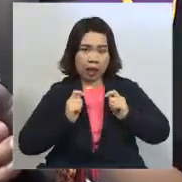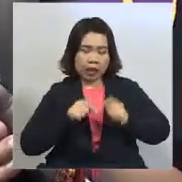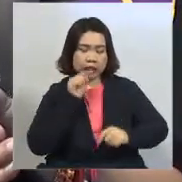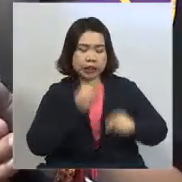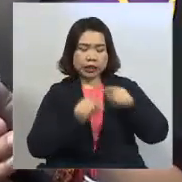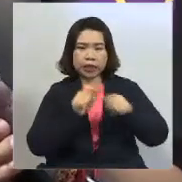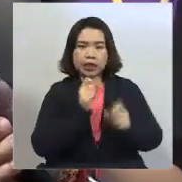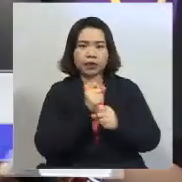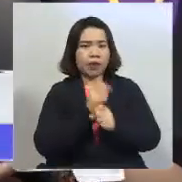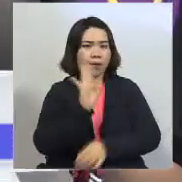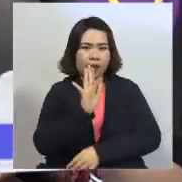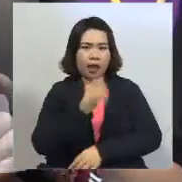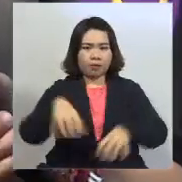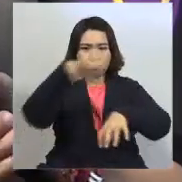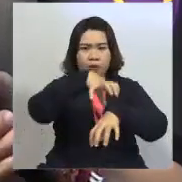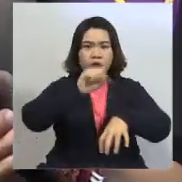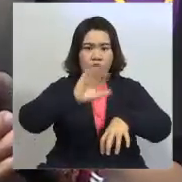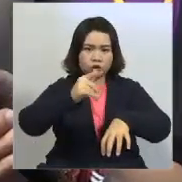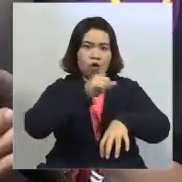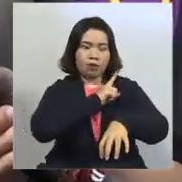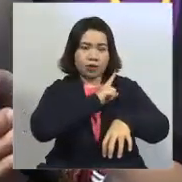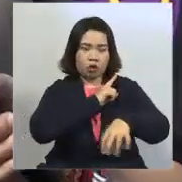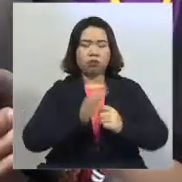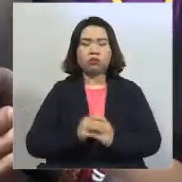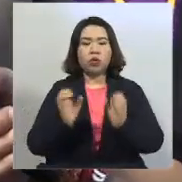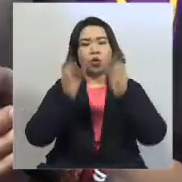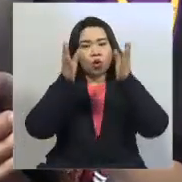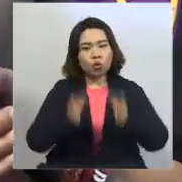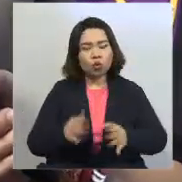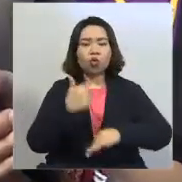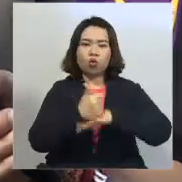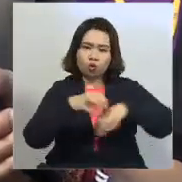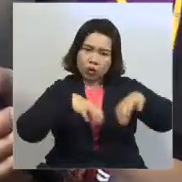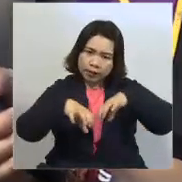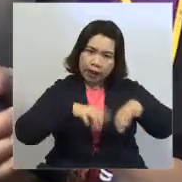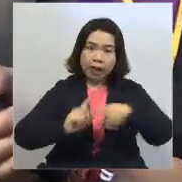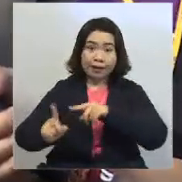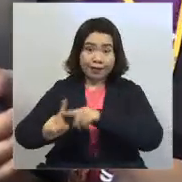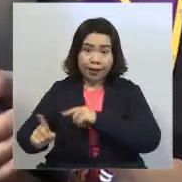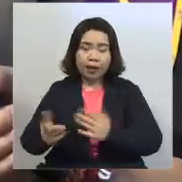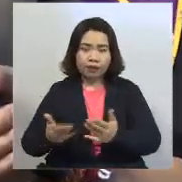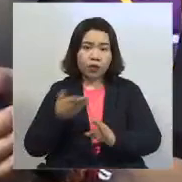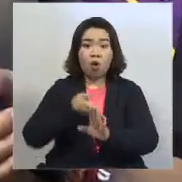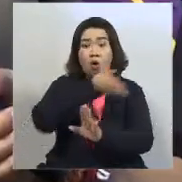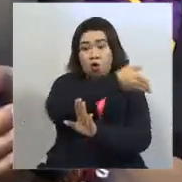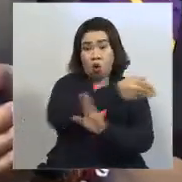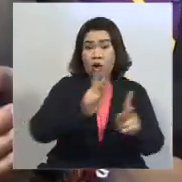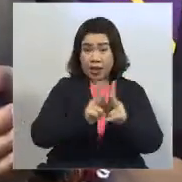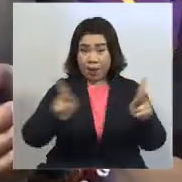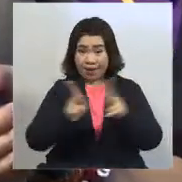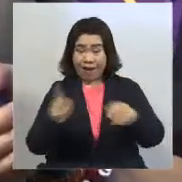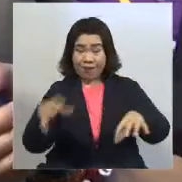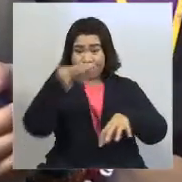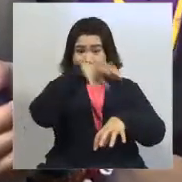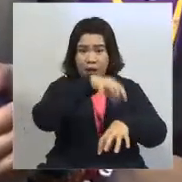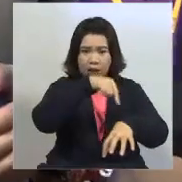การบุคลากรครูผู้จัดการผู้อำนวยการก่อนที่คณะกรรมการควบคุมจะเข้ามาเนี่ย